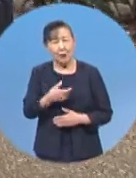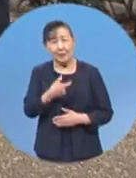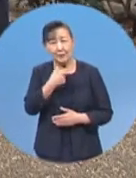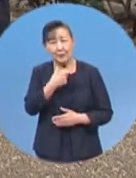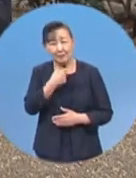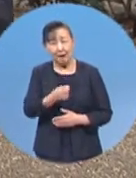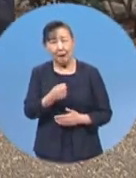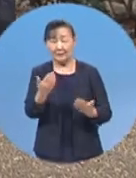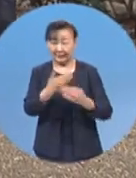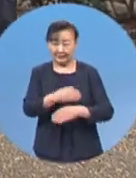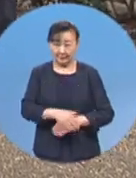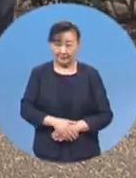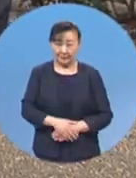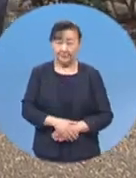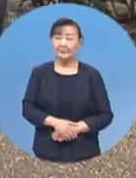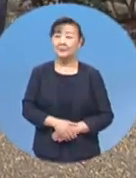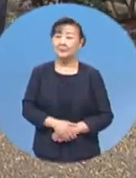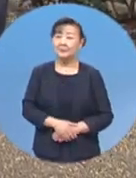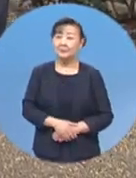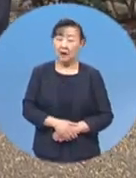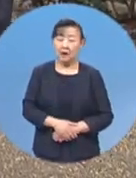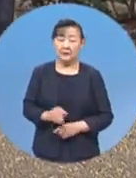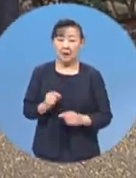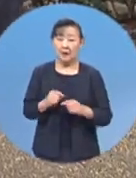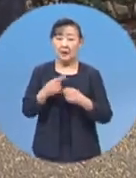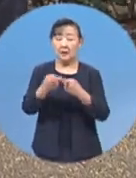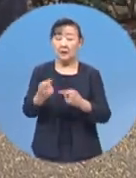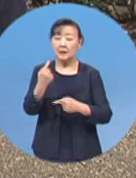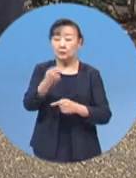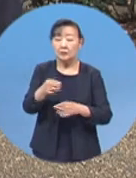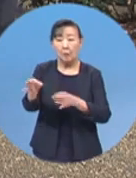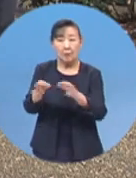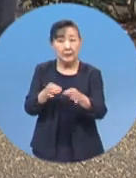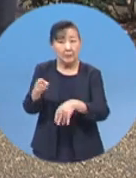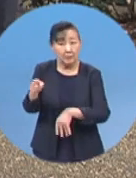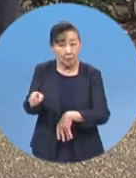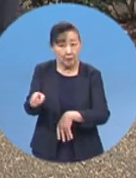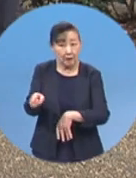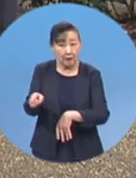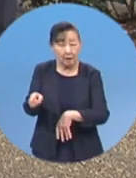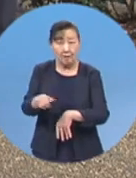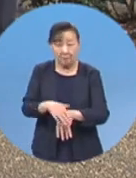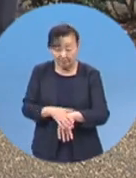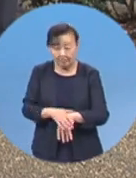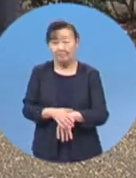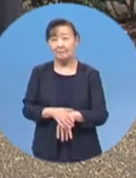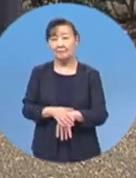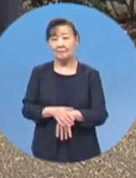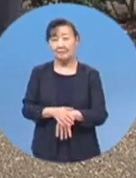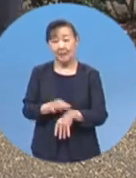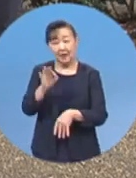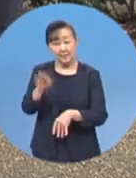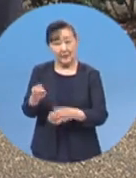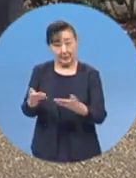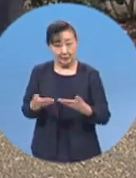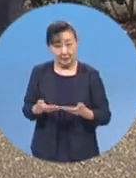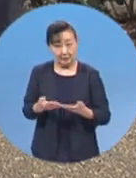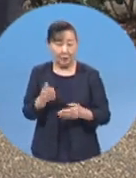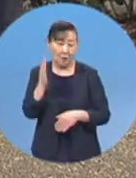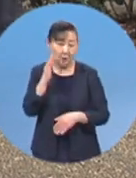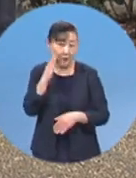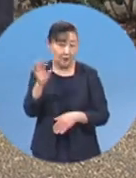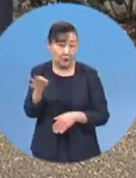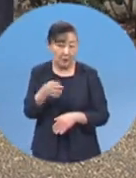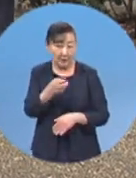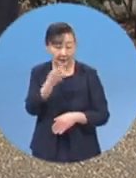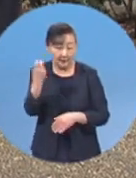ました。 それでしたら入り口にあります特設の売店コーナーがありますので、そちらを見ていただければ美味しいものが